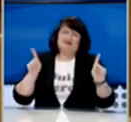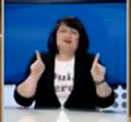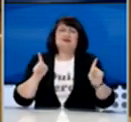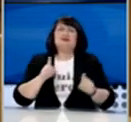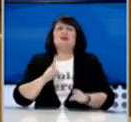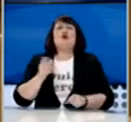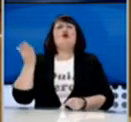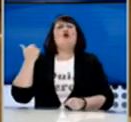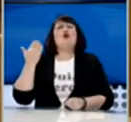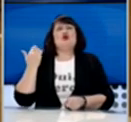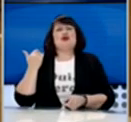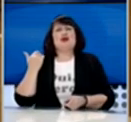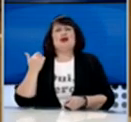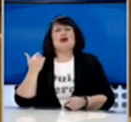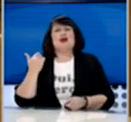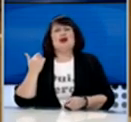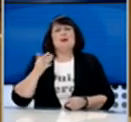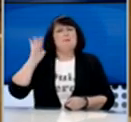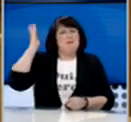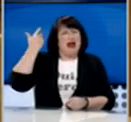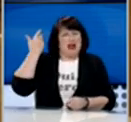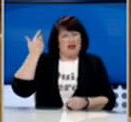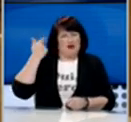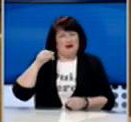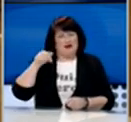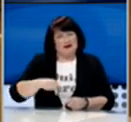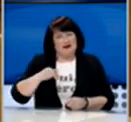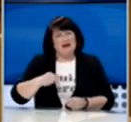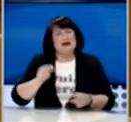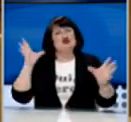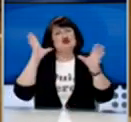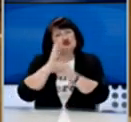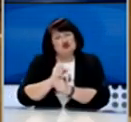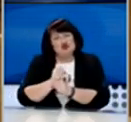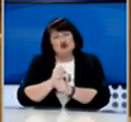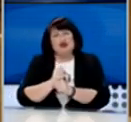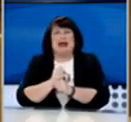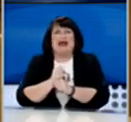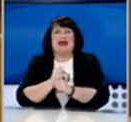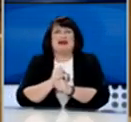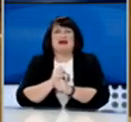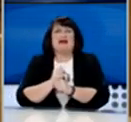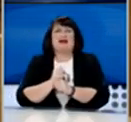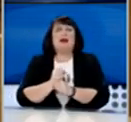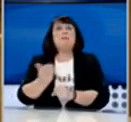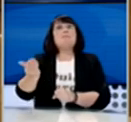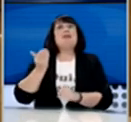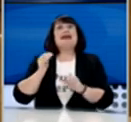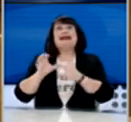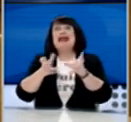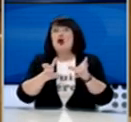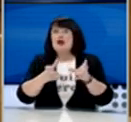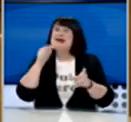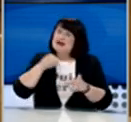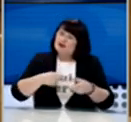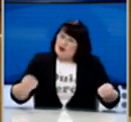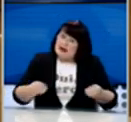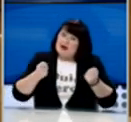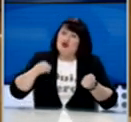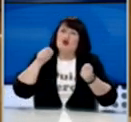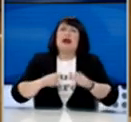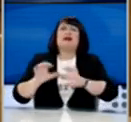μόνο στο μακρινό και βιβλικό παρελθόν αλλά και στο σκοτάδι της προτη εοπι ής εποχής όπως προκύπτει